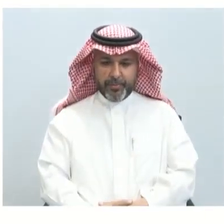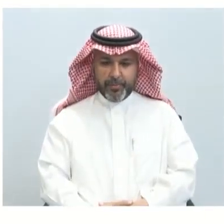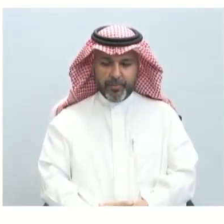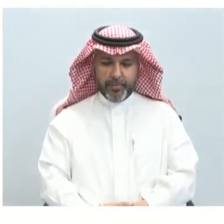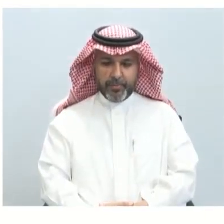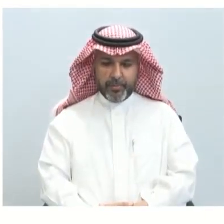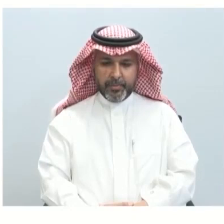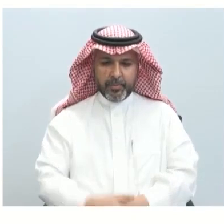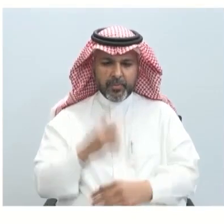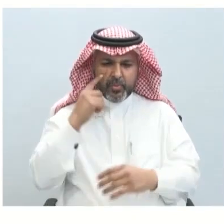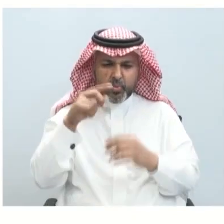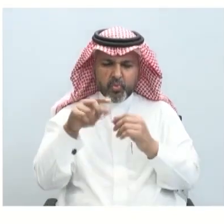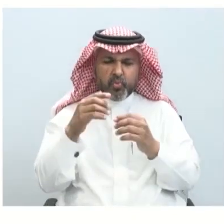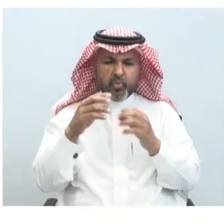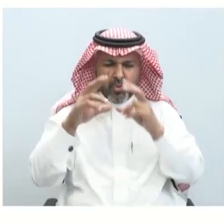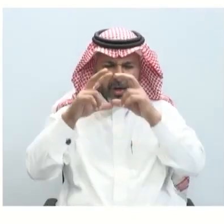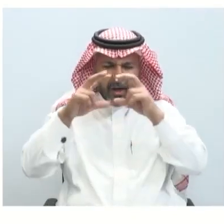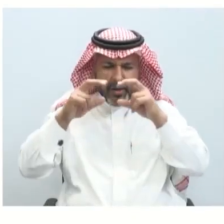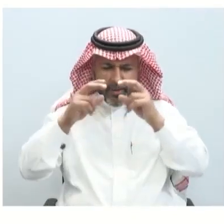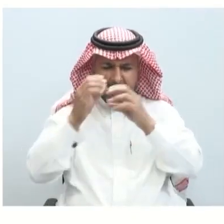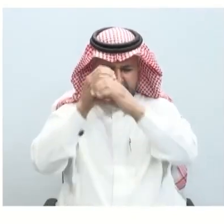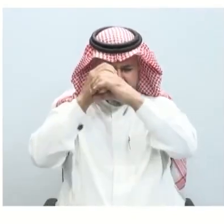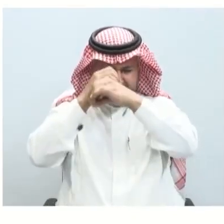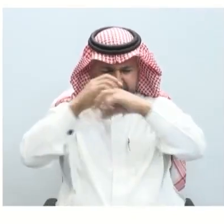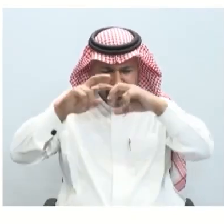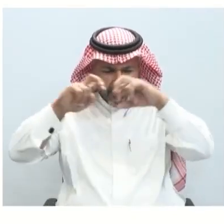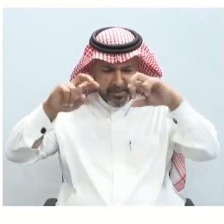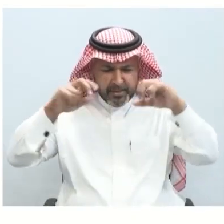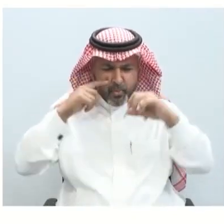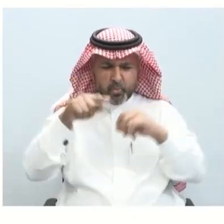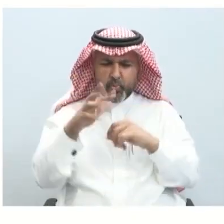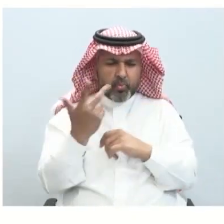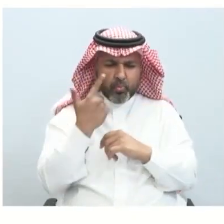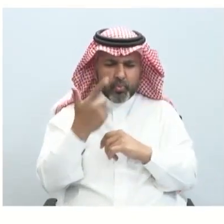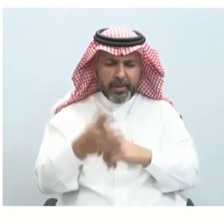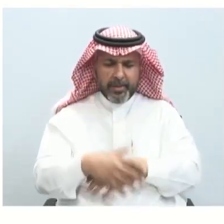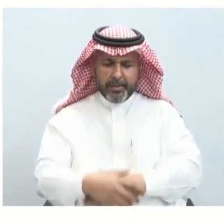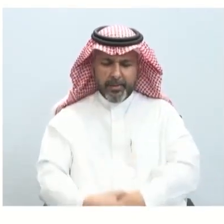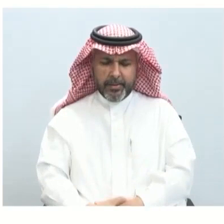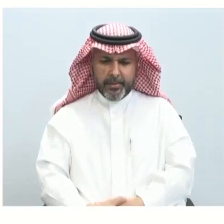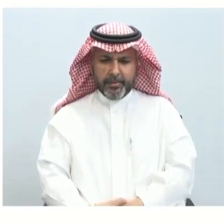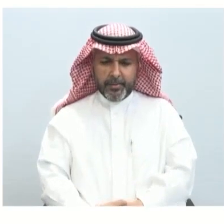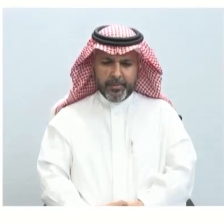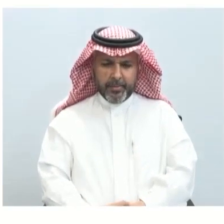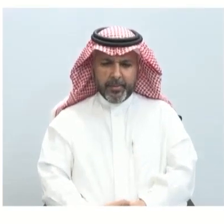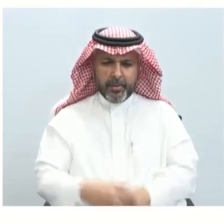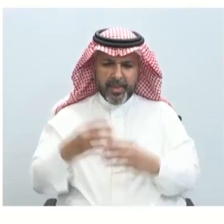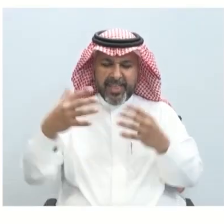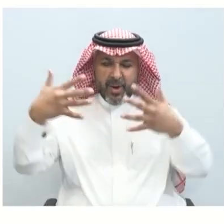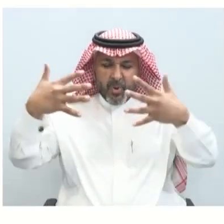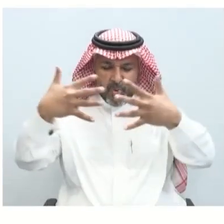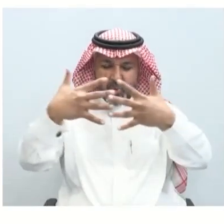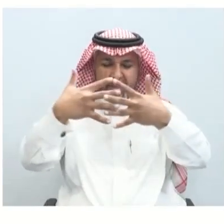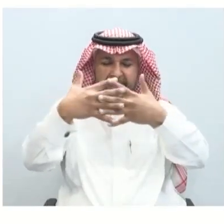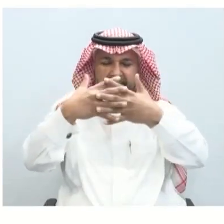حلل وحلل الشكل وصف اهميه الخيوط المغزليه للكرومات في اثناء الطور التمهيدي ترتبط الخيوط المغزليه